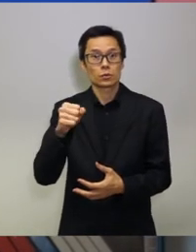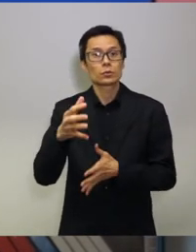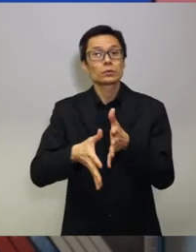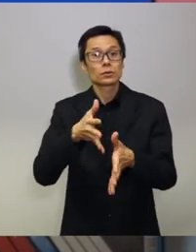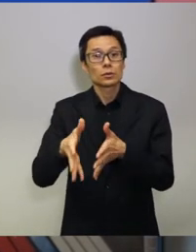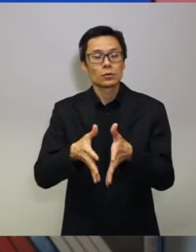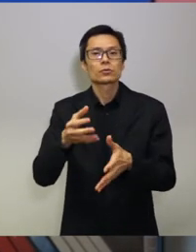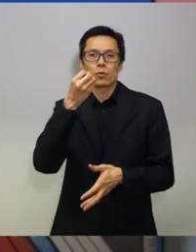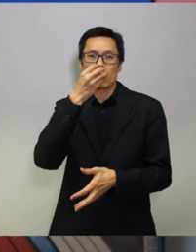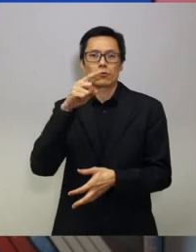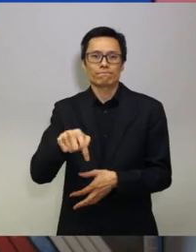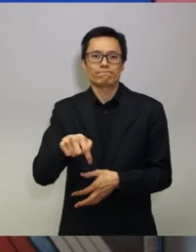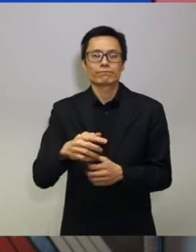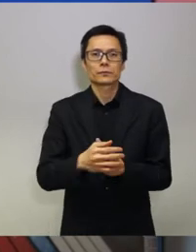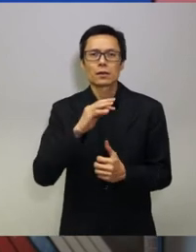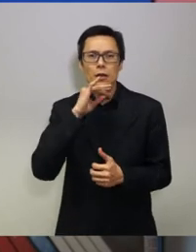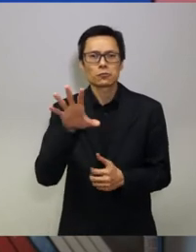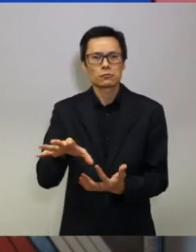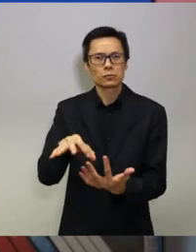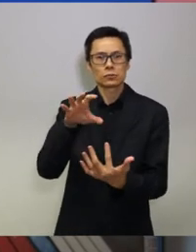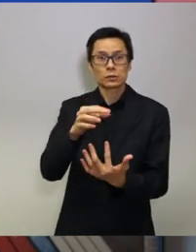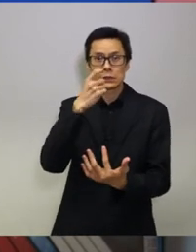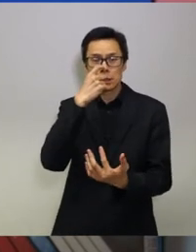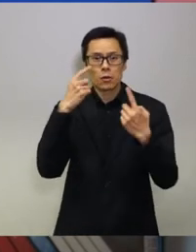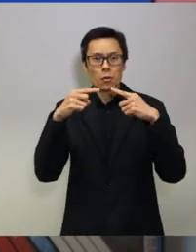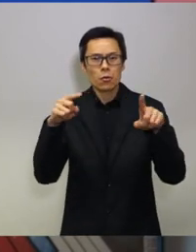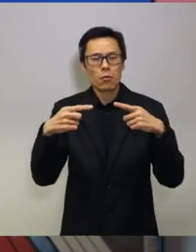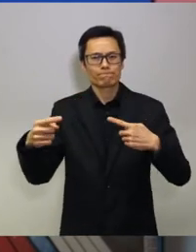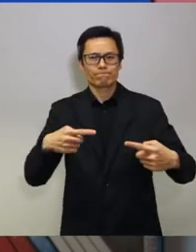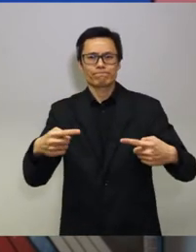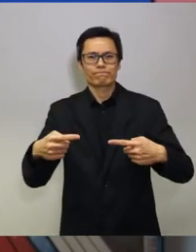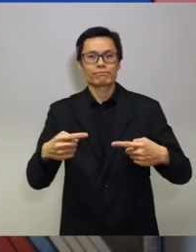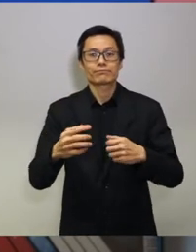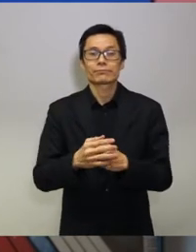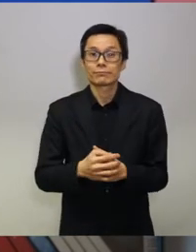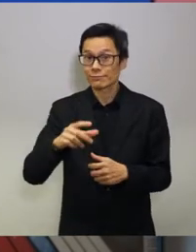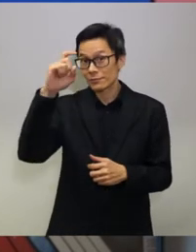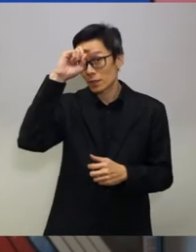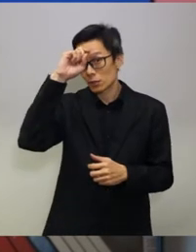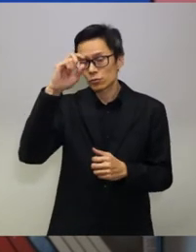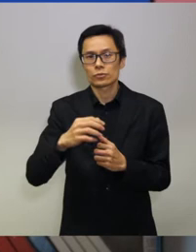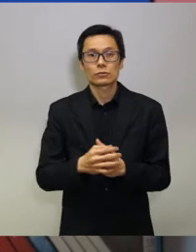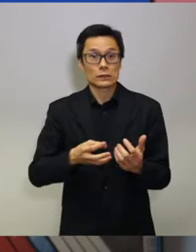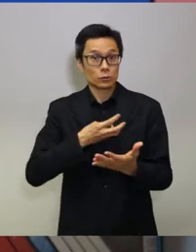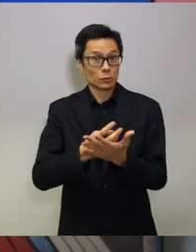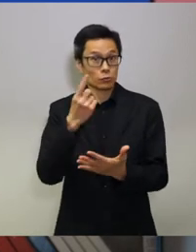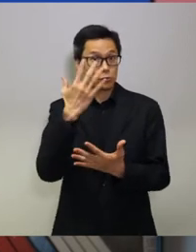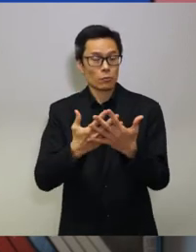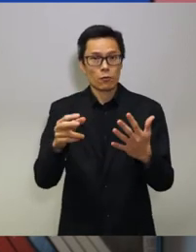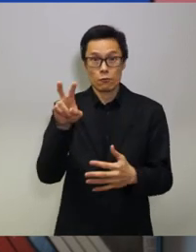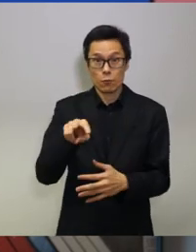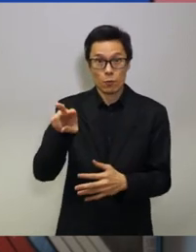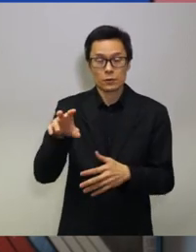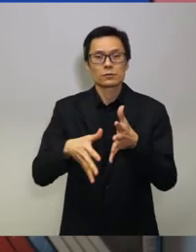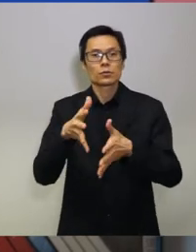們所使用的是香港手語，如果用英文歌的話就很難表達了。同時也記住小心一些在網